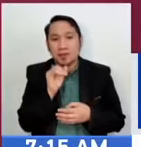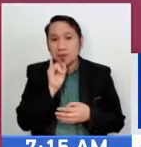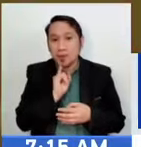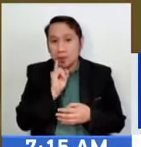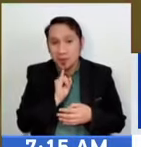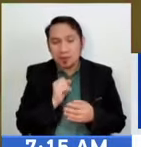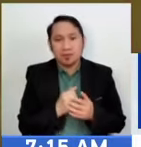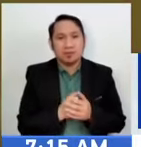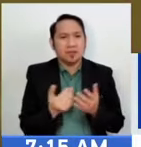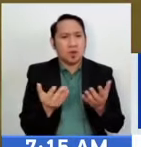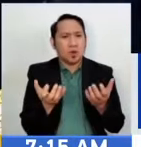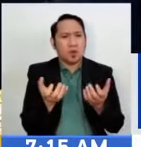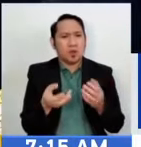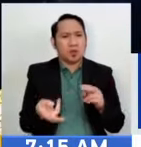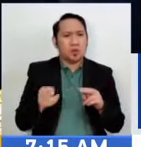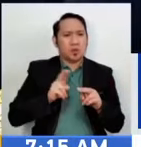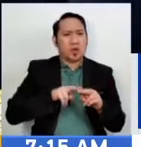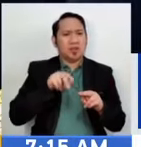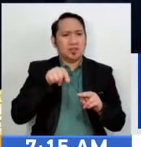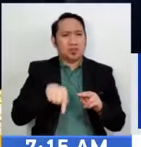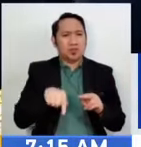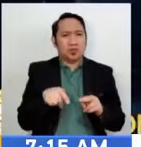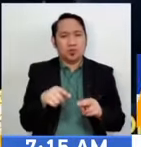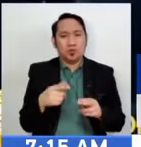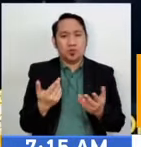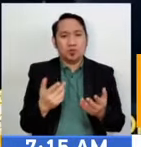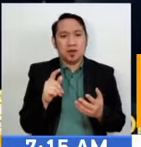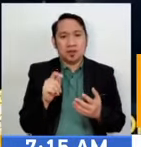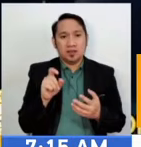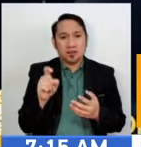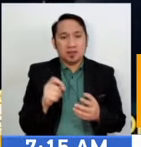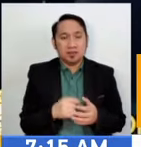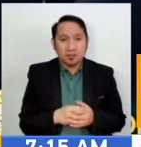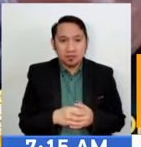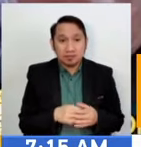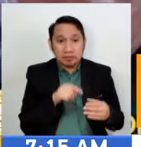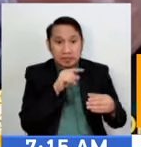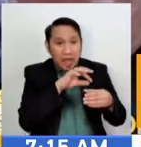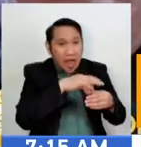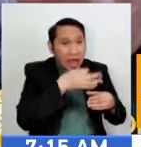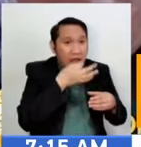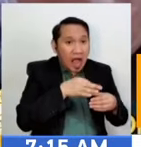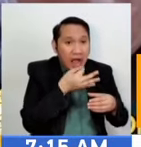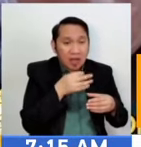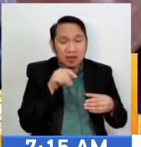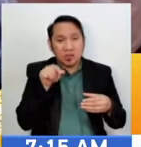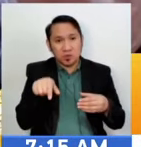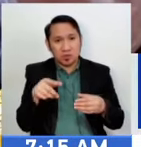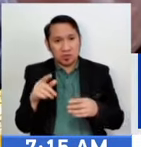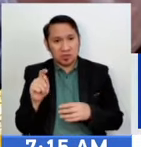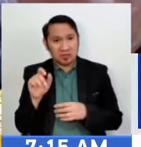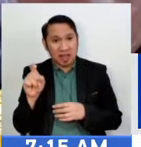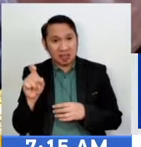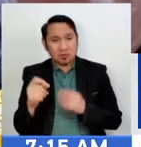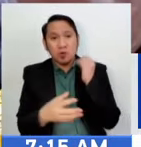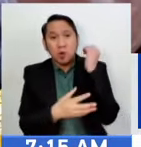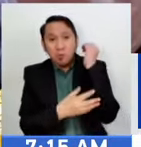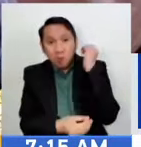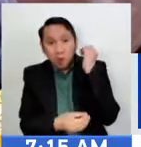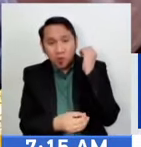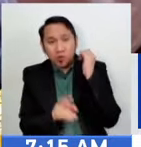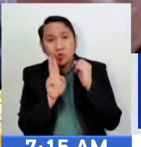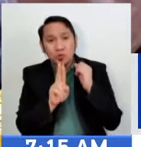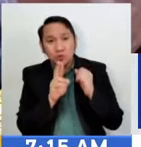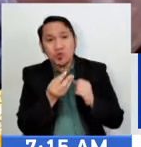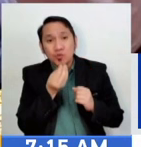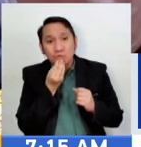ang buwis sa sweetened beverages. Yung chichirya po ata ay tataksa ninyo. Ulam na nila yon. Now, siyempre, pag pinatuwang po